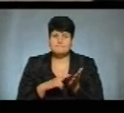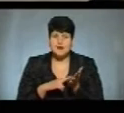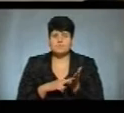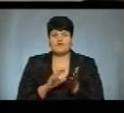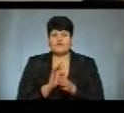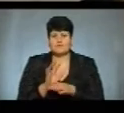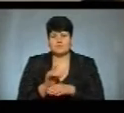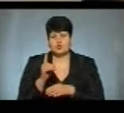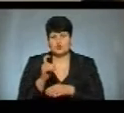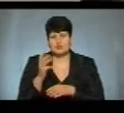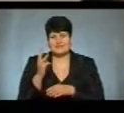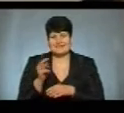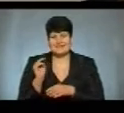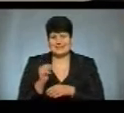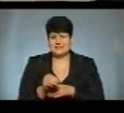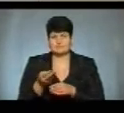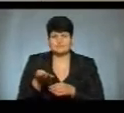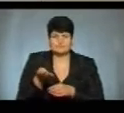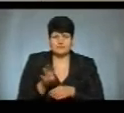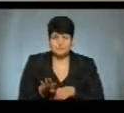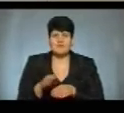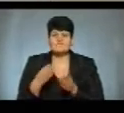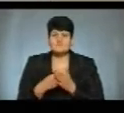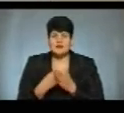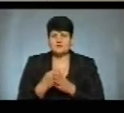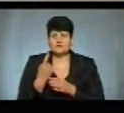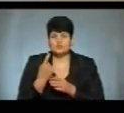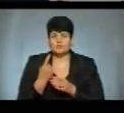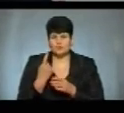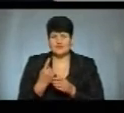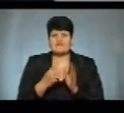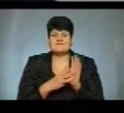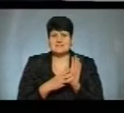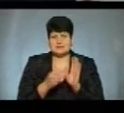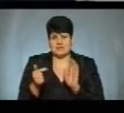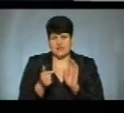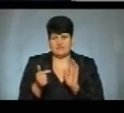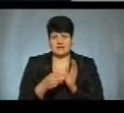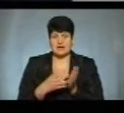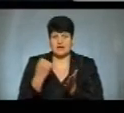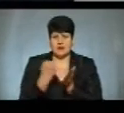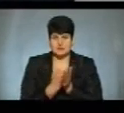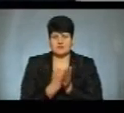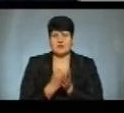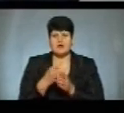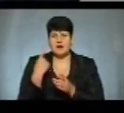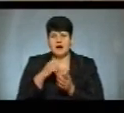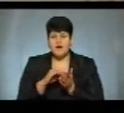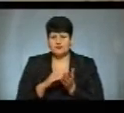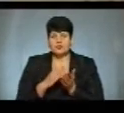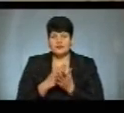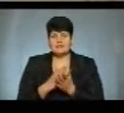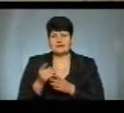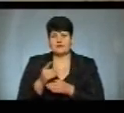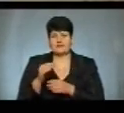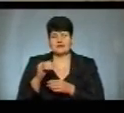випустили накладом 130 тисяч примірників. Вартість кожної – 8 гривень. Її гасять штемпелем, автором якого є тернопільський